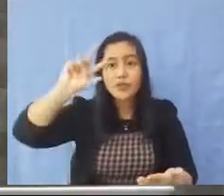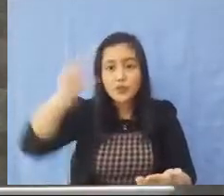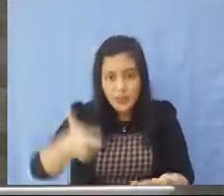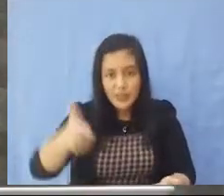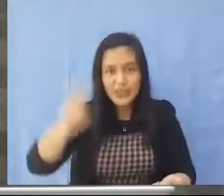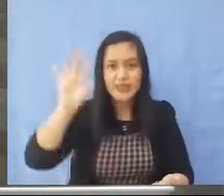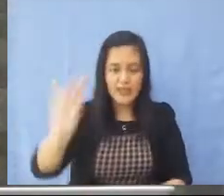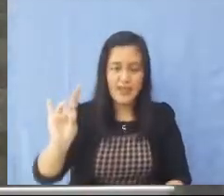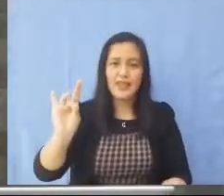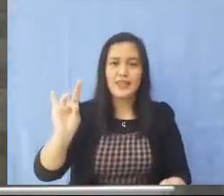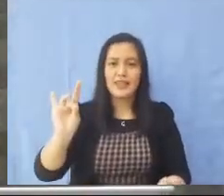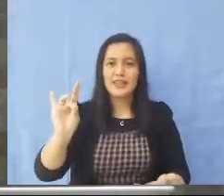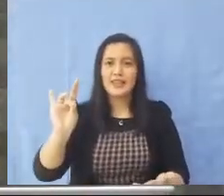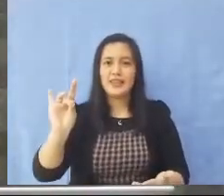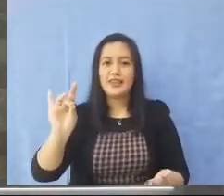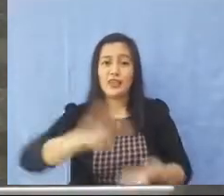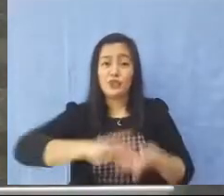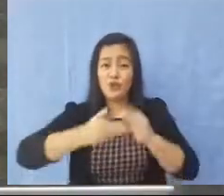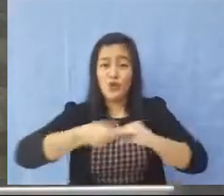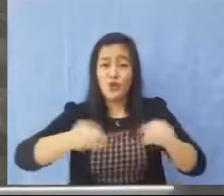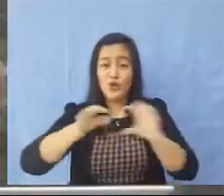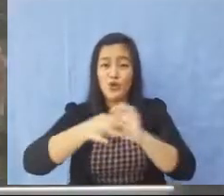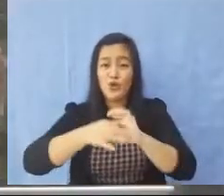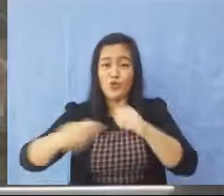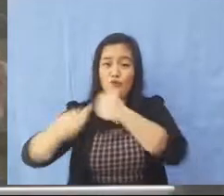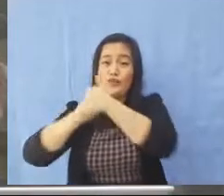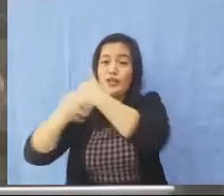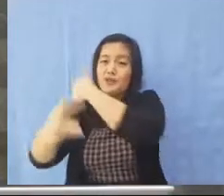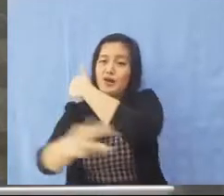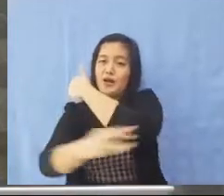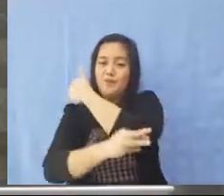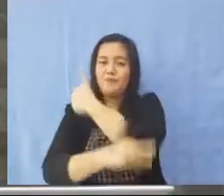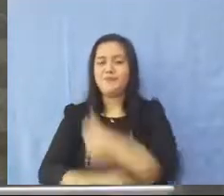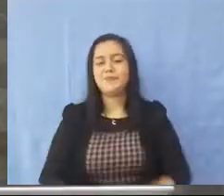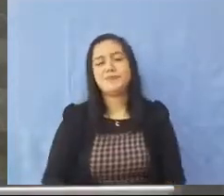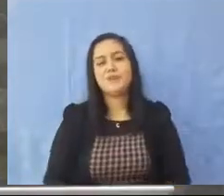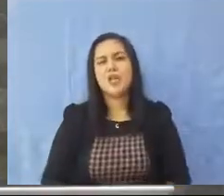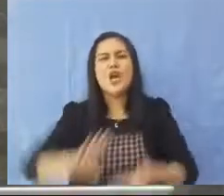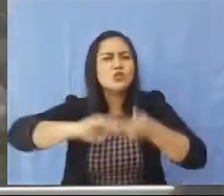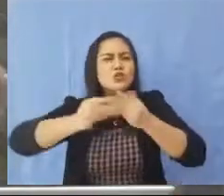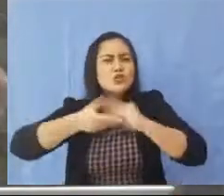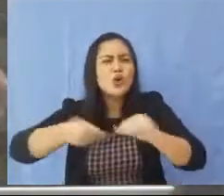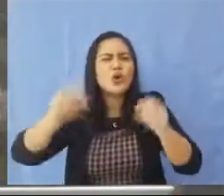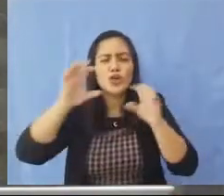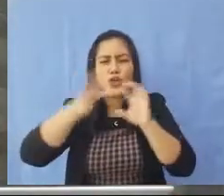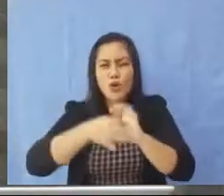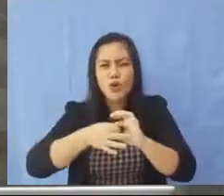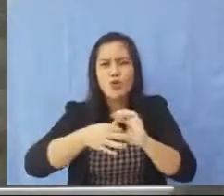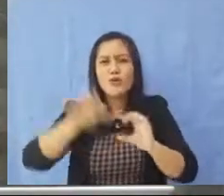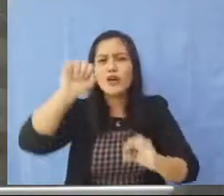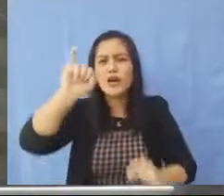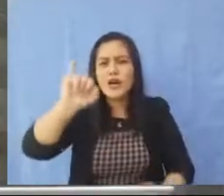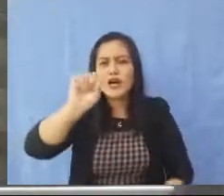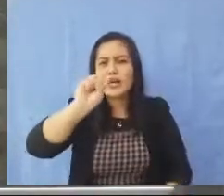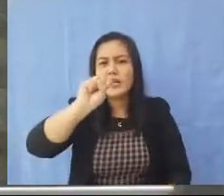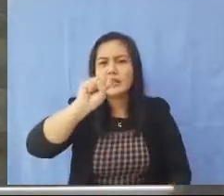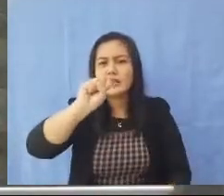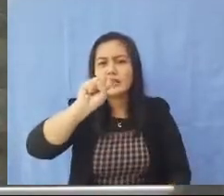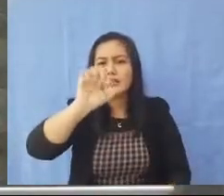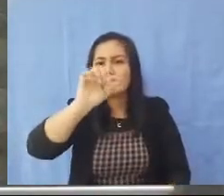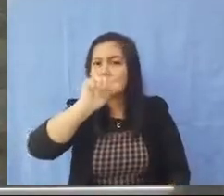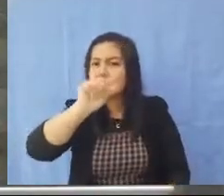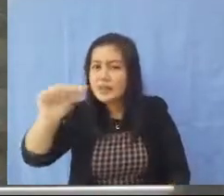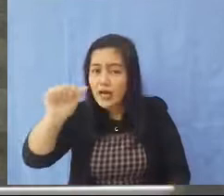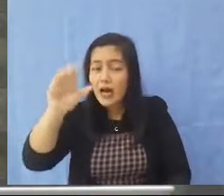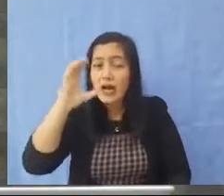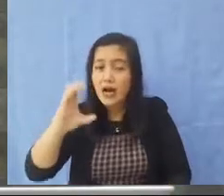Also, pag gusto niyo naman puntaan ang buhay ni Isaac, punta naman kayo mula chapter 21. Si Abraham kasi mahaba-haba yan eh. Kasi